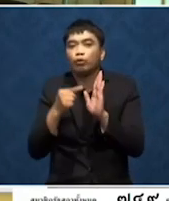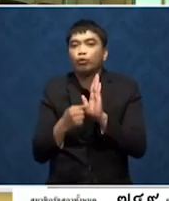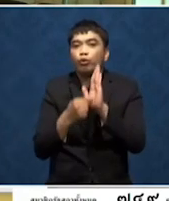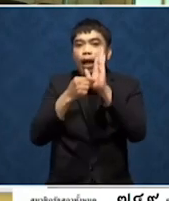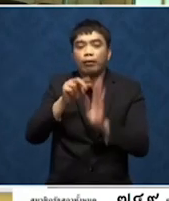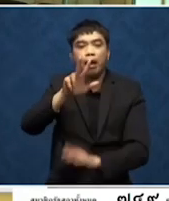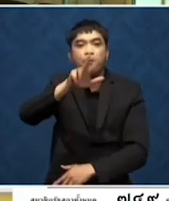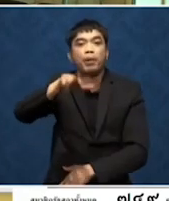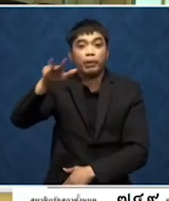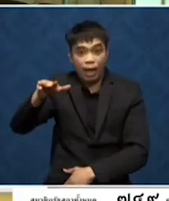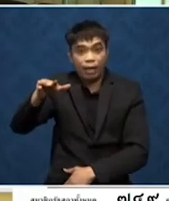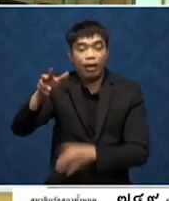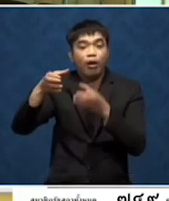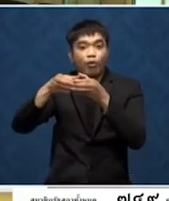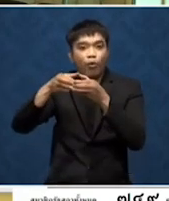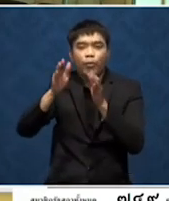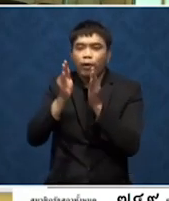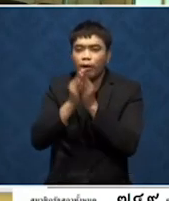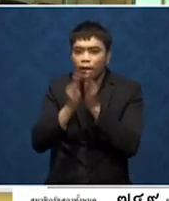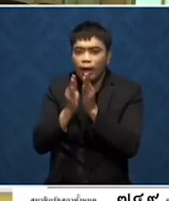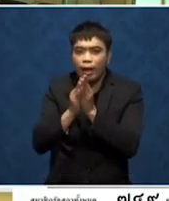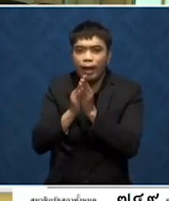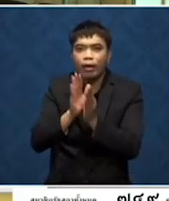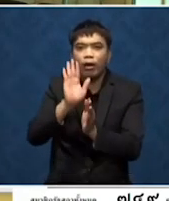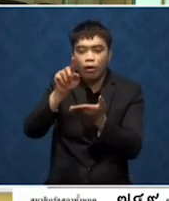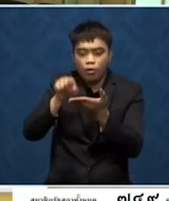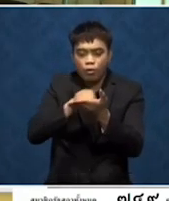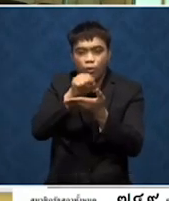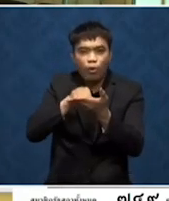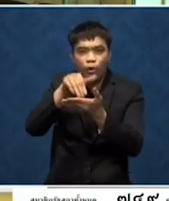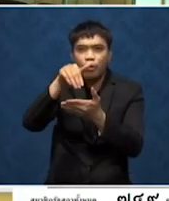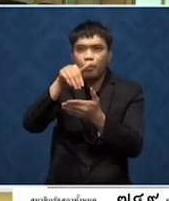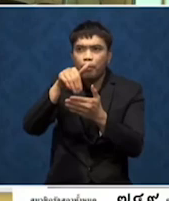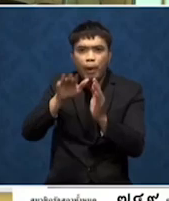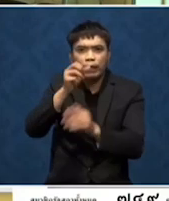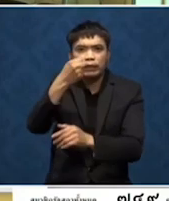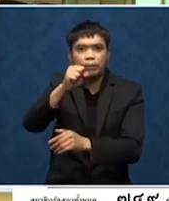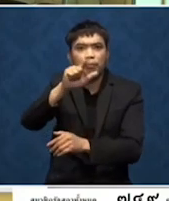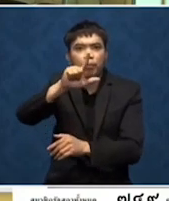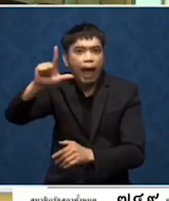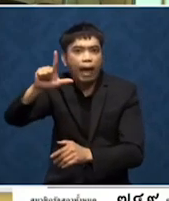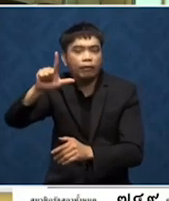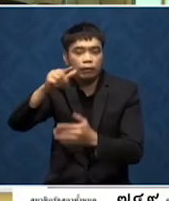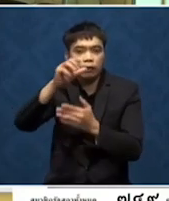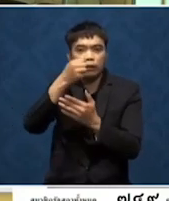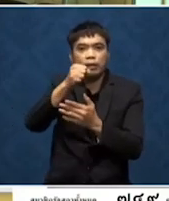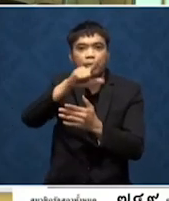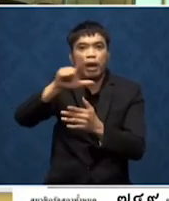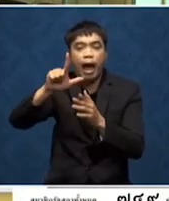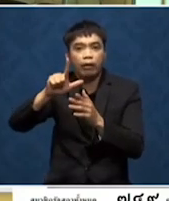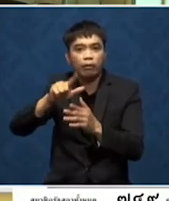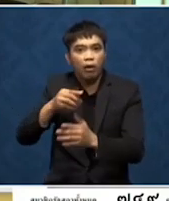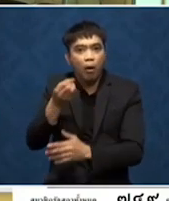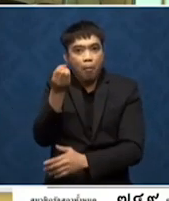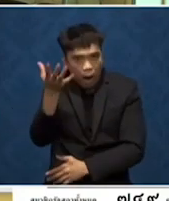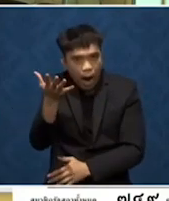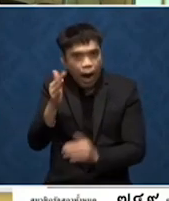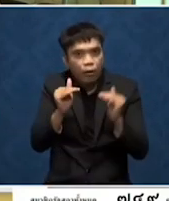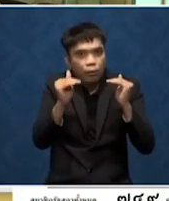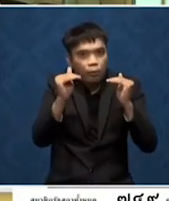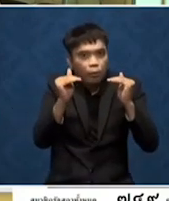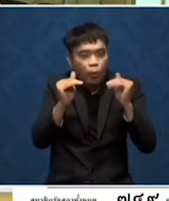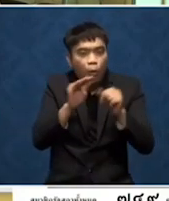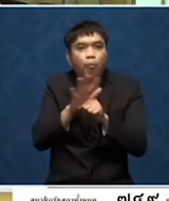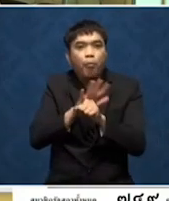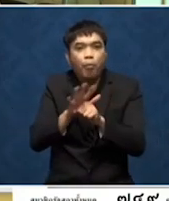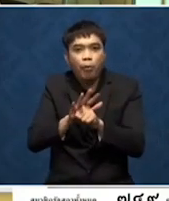เนี่ยครับได้คะแนนจากพี่น้องประชาชนถึง 10ล้านเสียงนะครับไม่น้อยนะครับได้รับ